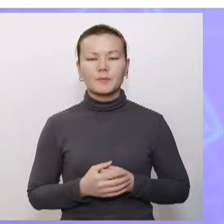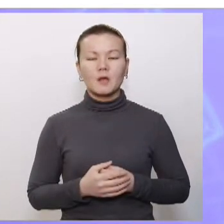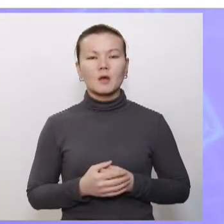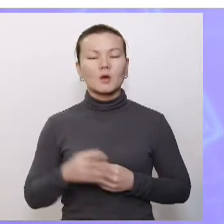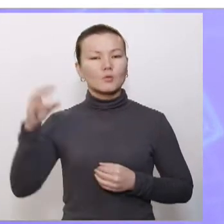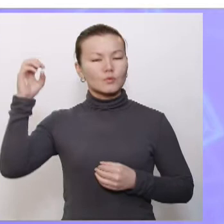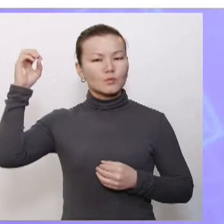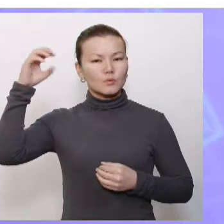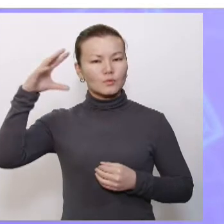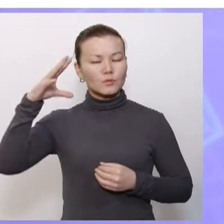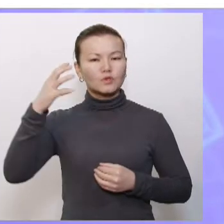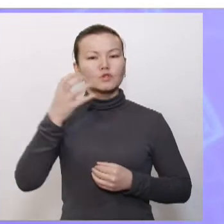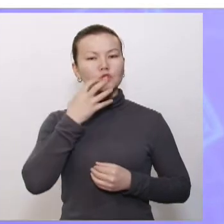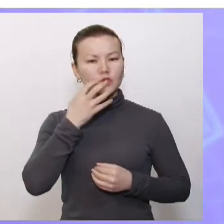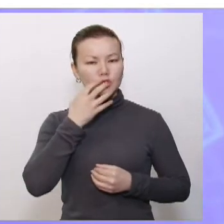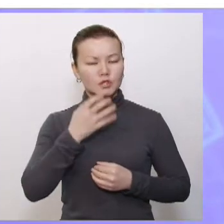Күн жылыды.